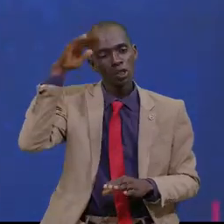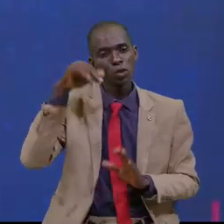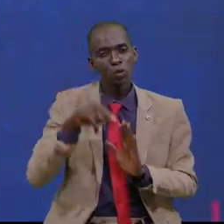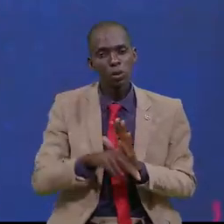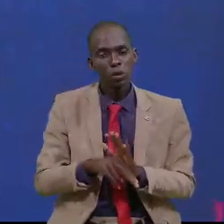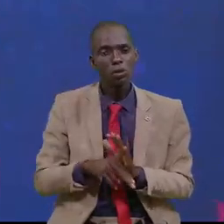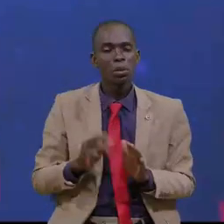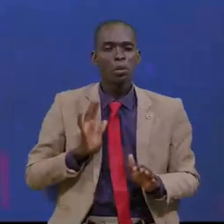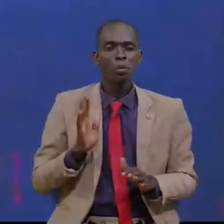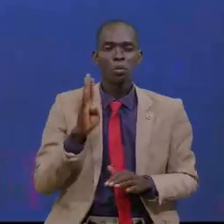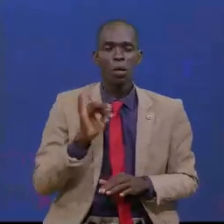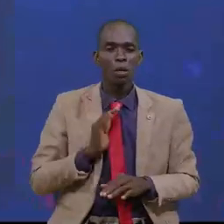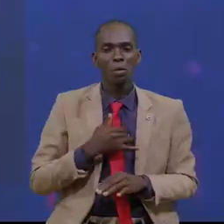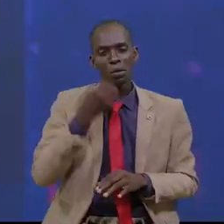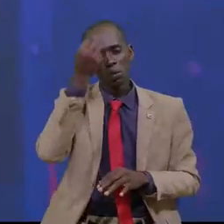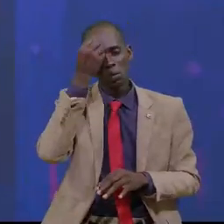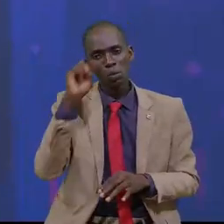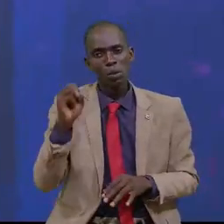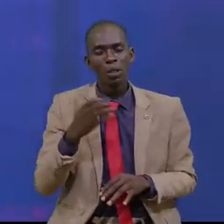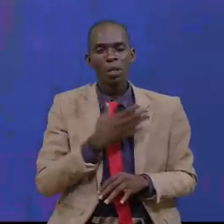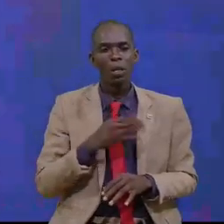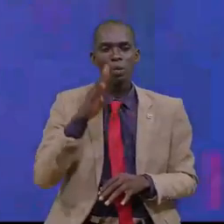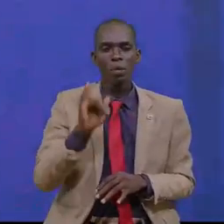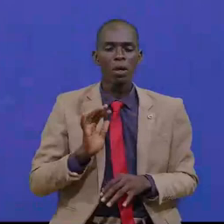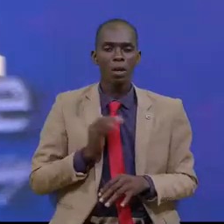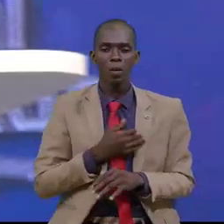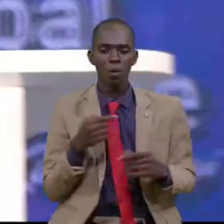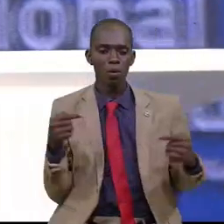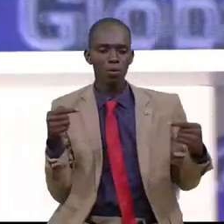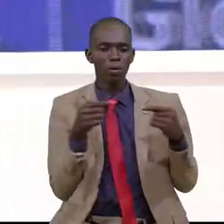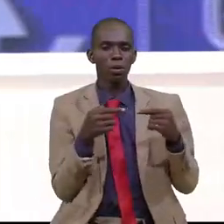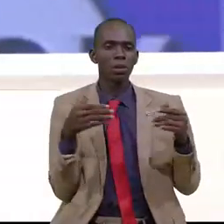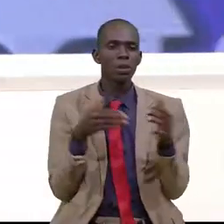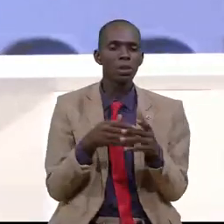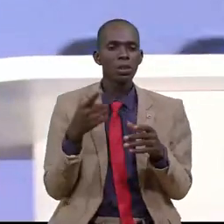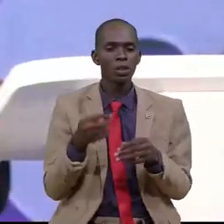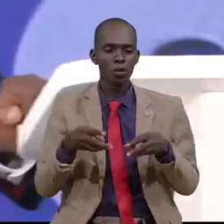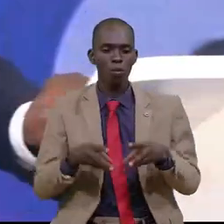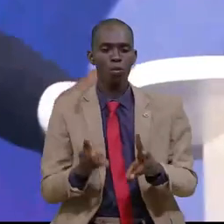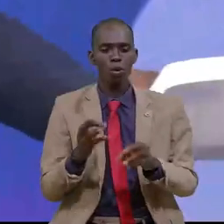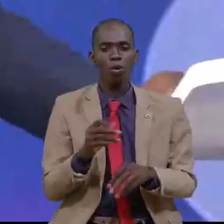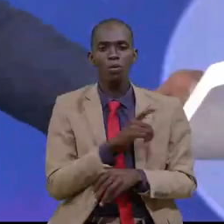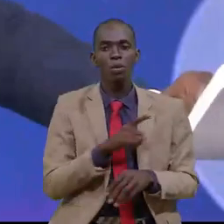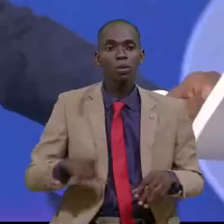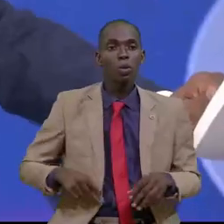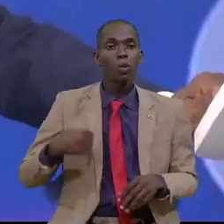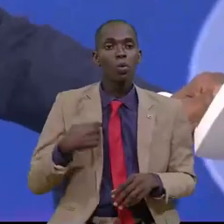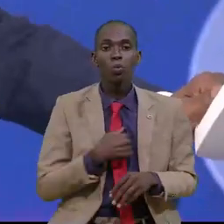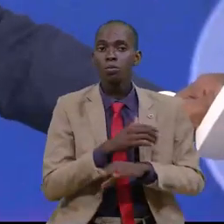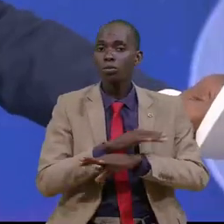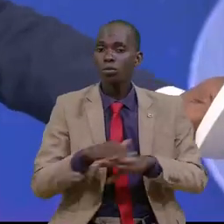par notre entêtement, par notre opposition à la voix de